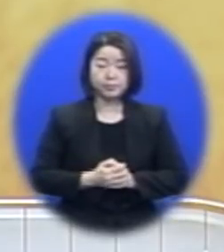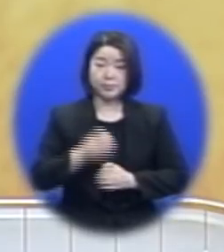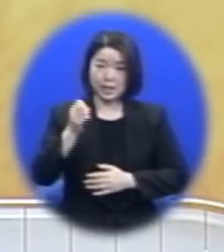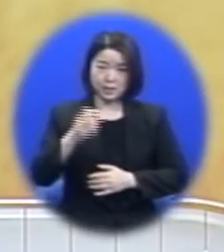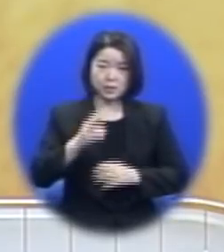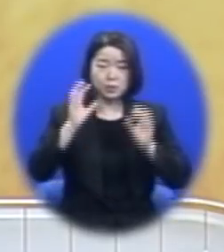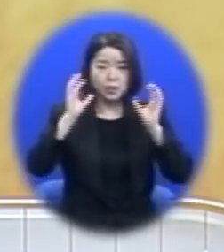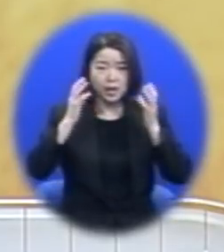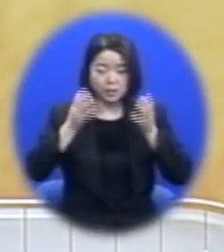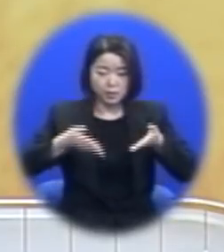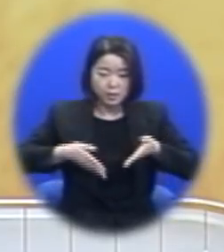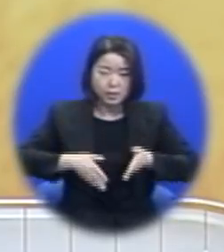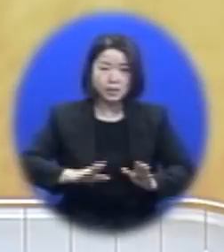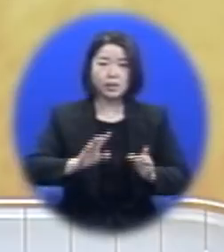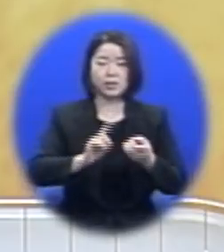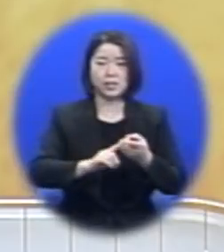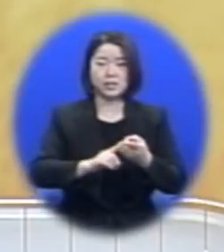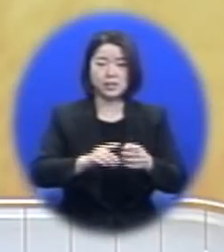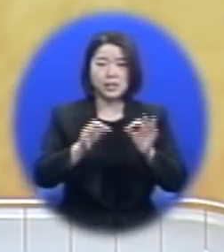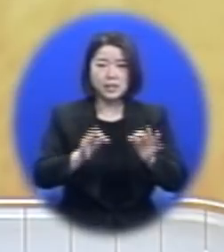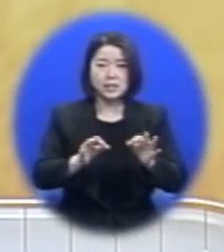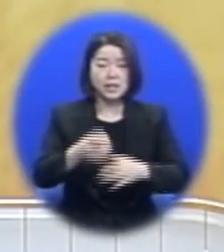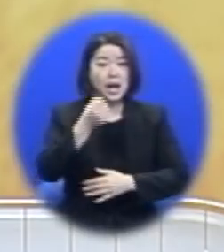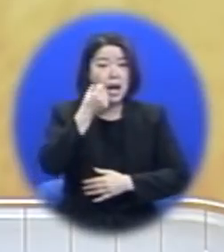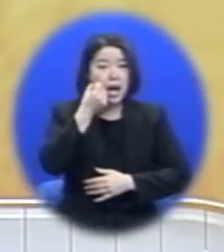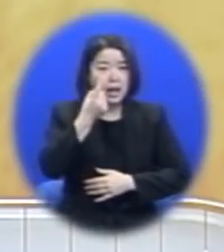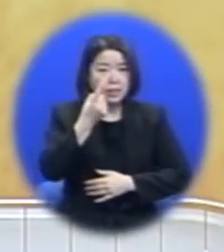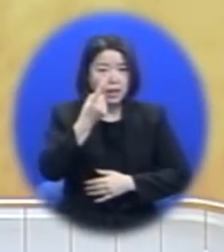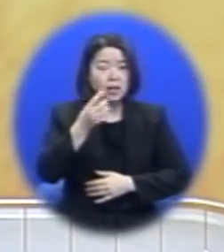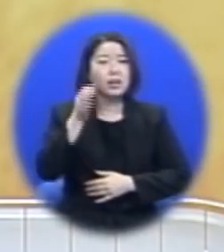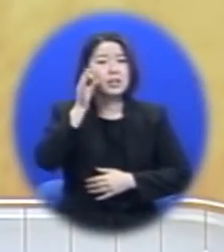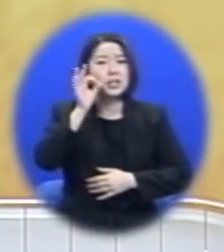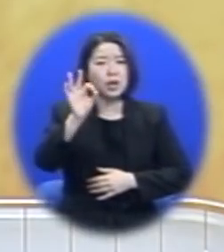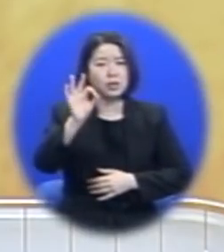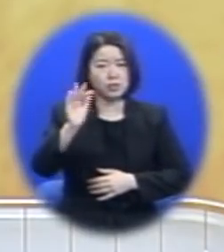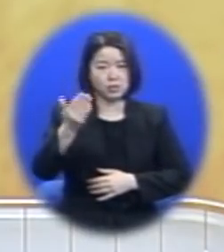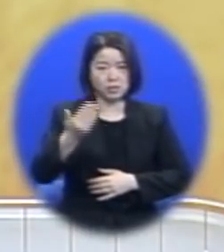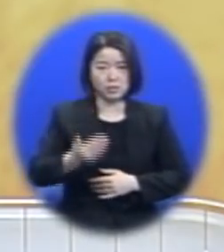그리고 아이가 태어난 지 이제 한 달하고 열흘이 넘었습니다.